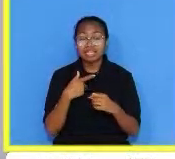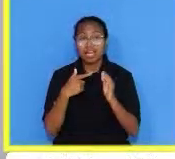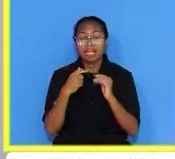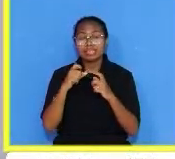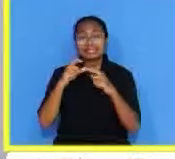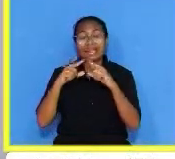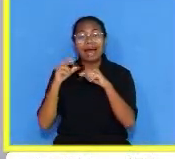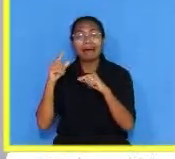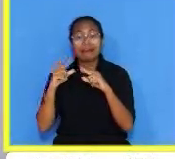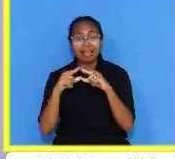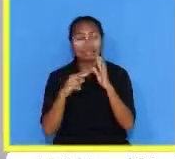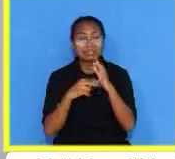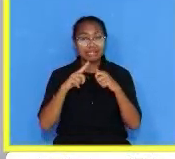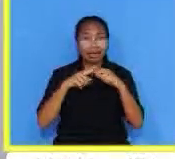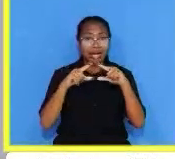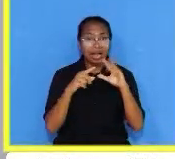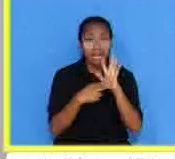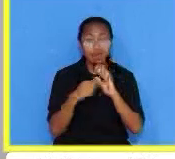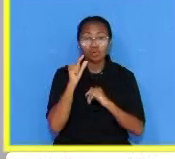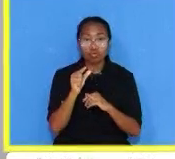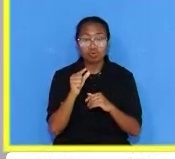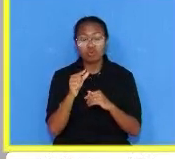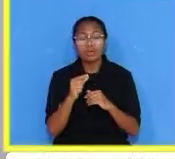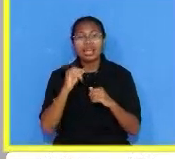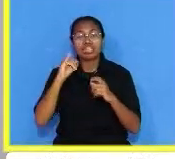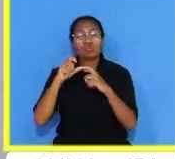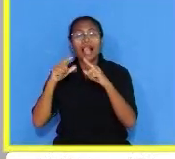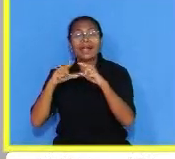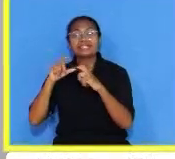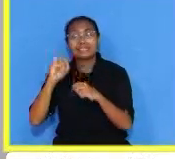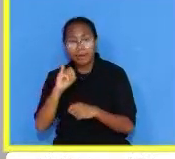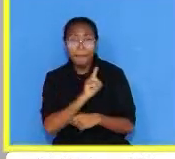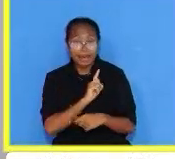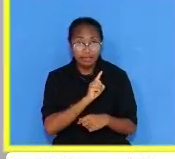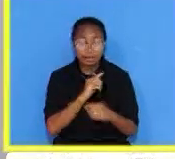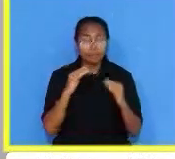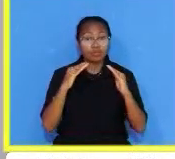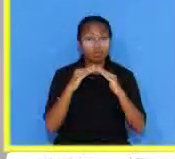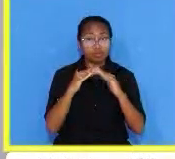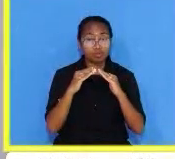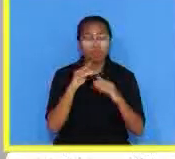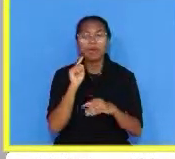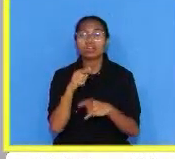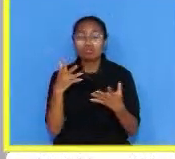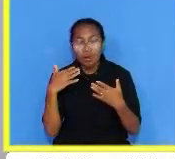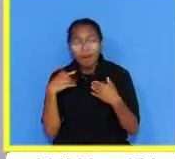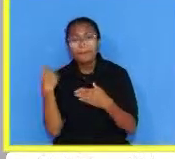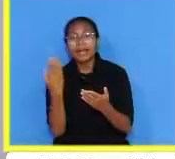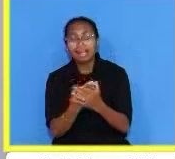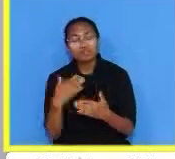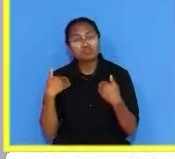oleh puskesmas untuk isolasi mandiri di rumah itu, mereka juga dibantu untuk bagaimana